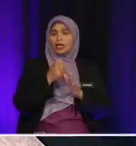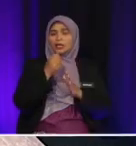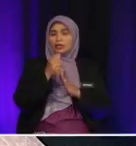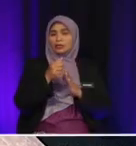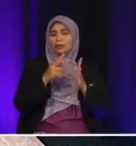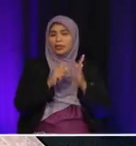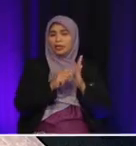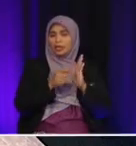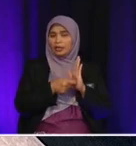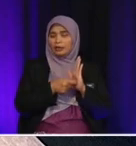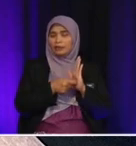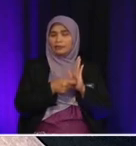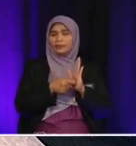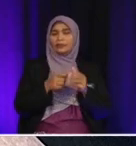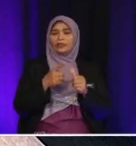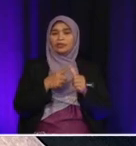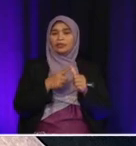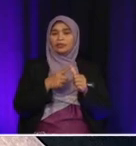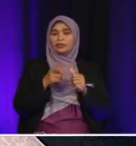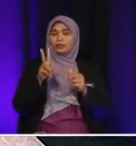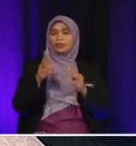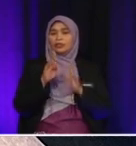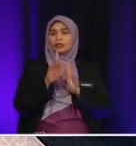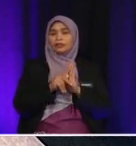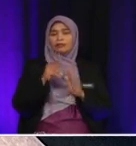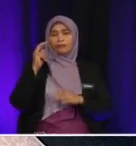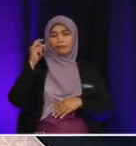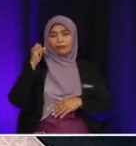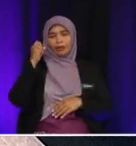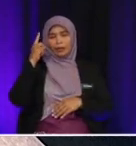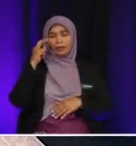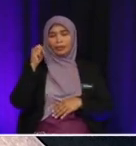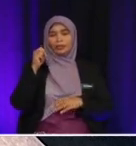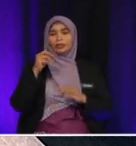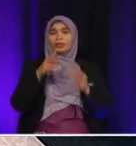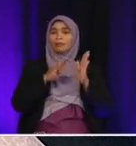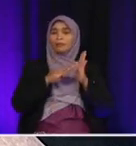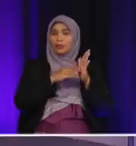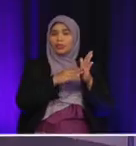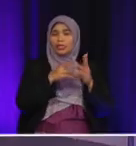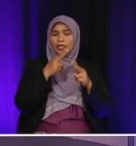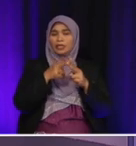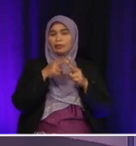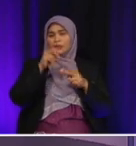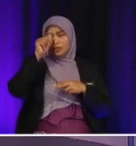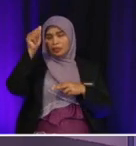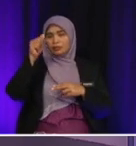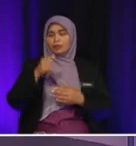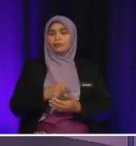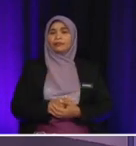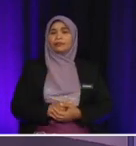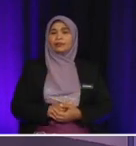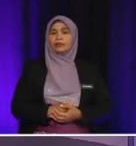takrif yang tu yang pertama kemudian kefahaman tentang bukti ataupun bukti nama Allah apa kefahaman tentang